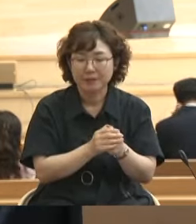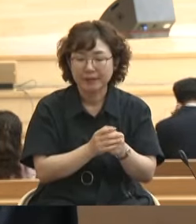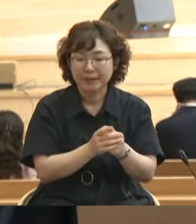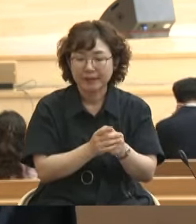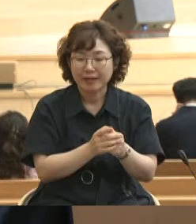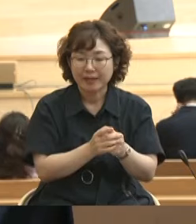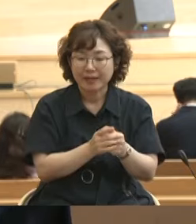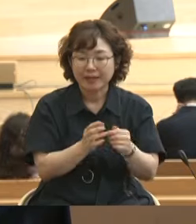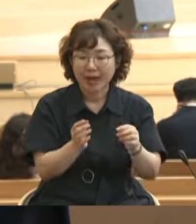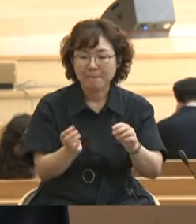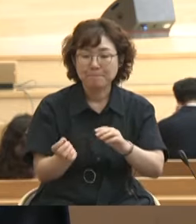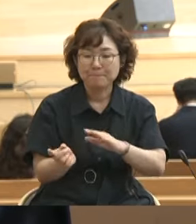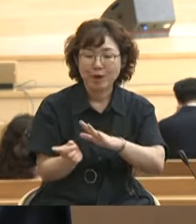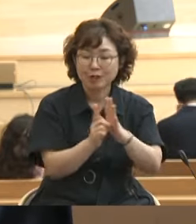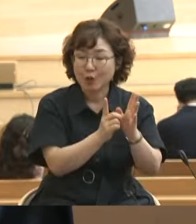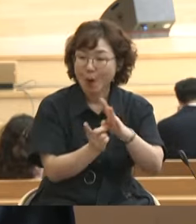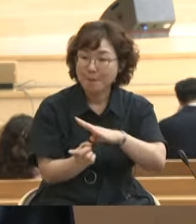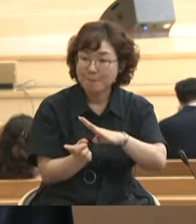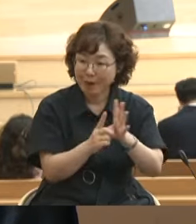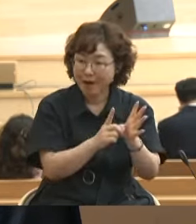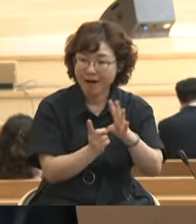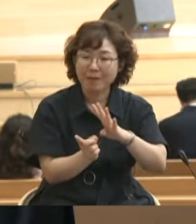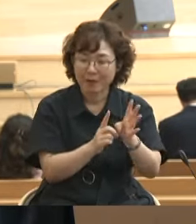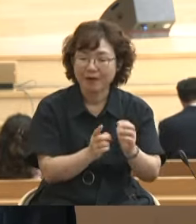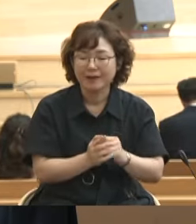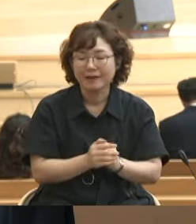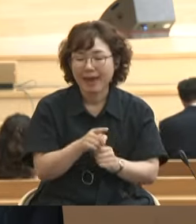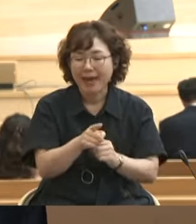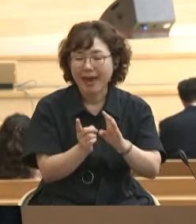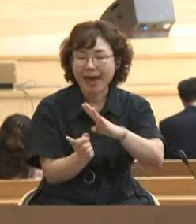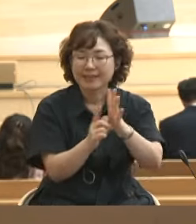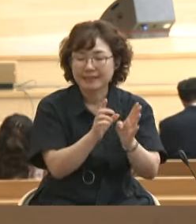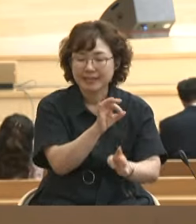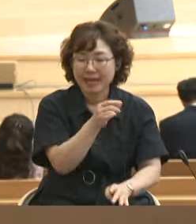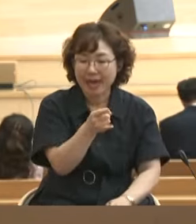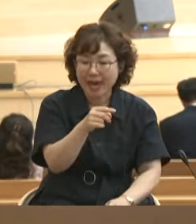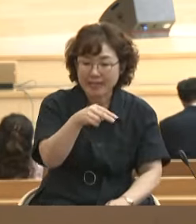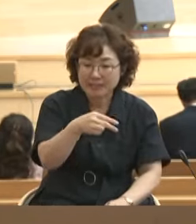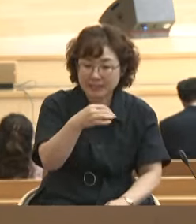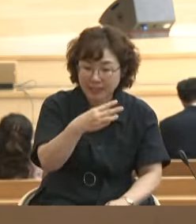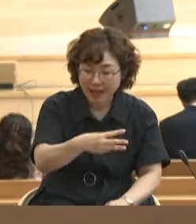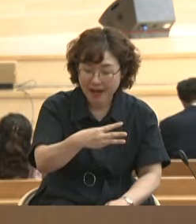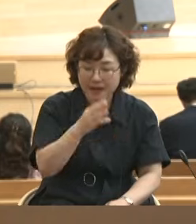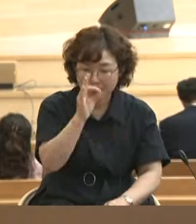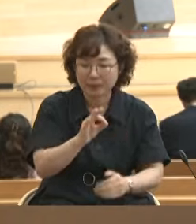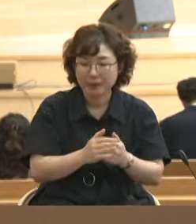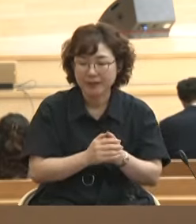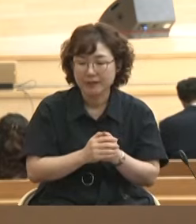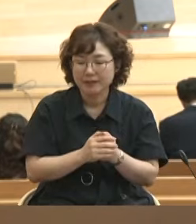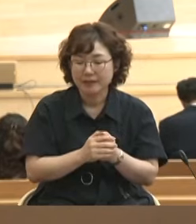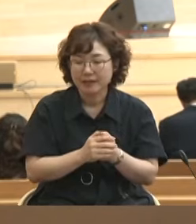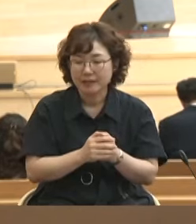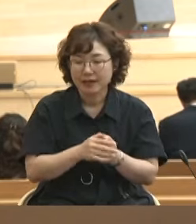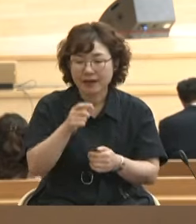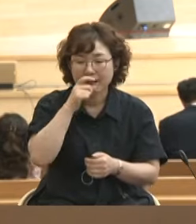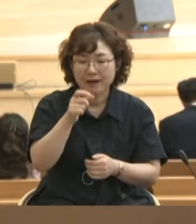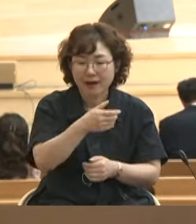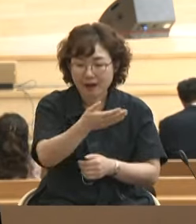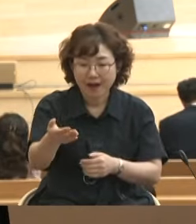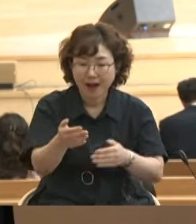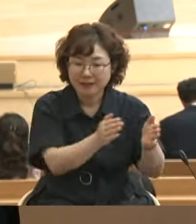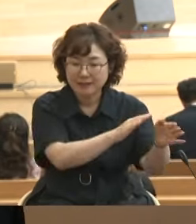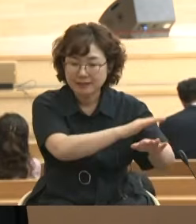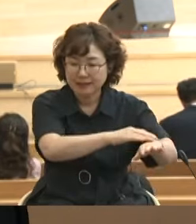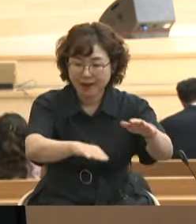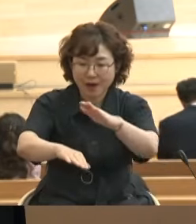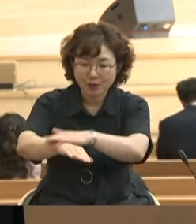자 요한계시록도 보지만 에스겔서도 보자고요. 자 뭐라고 말합니까? 에스겔서 시작.